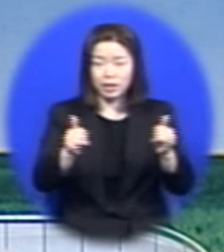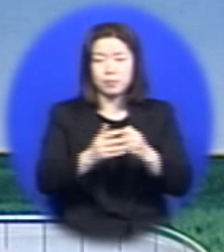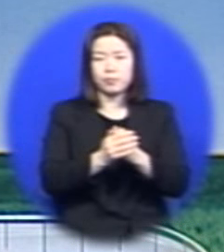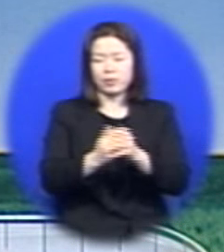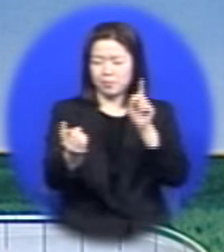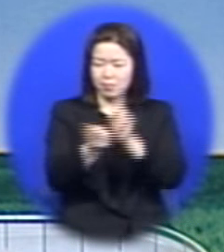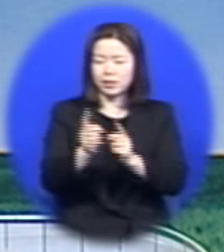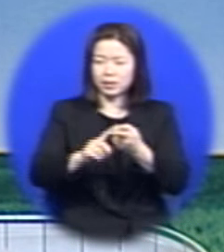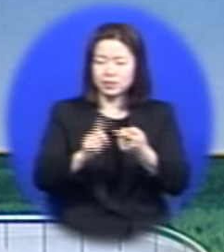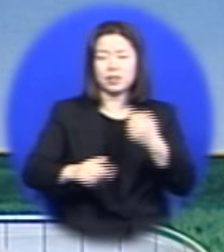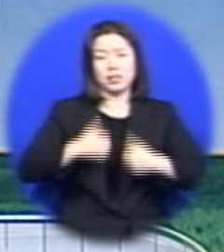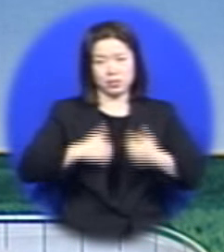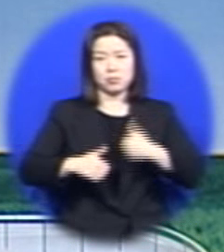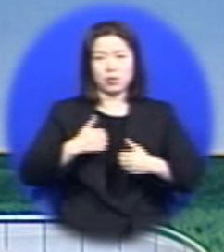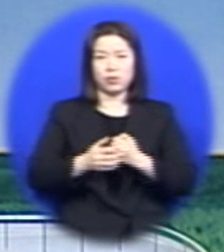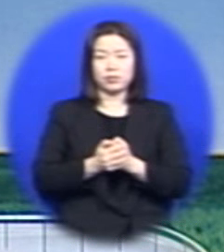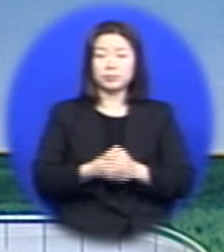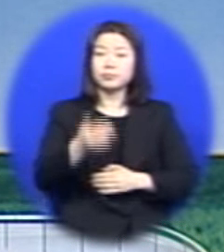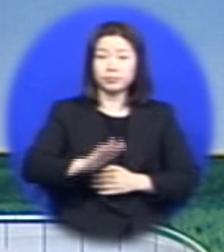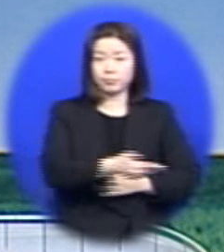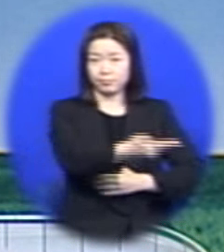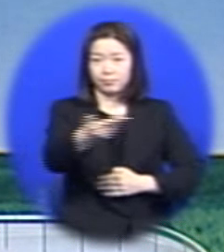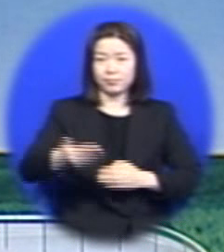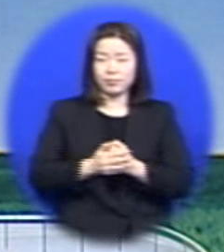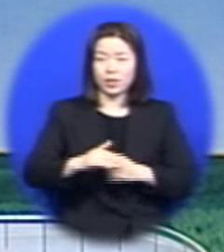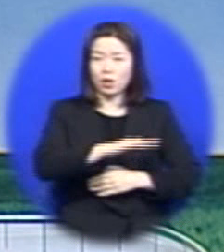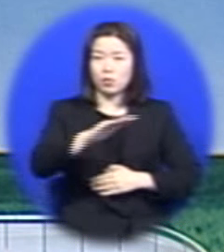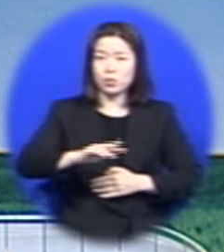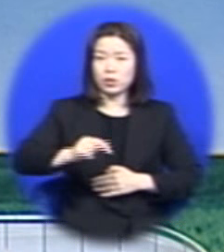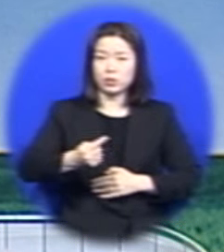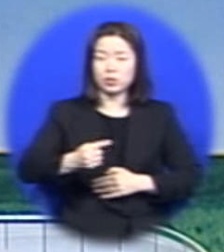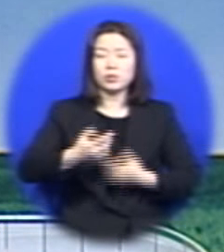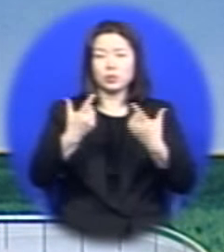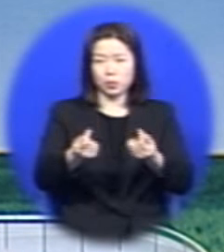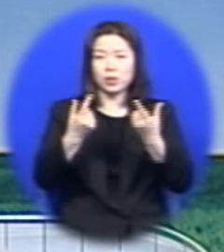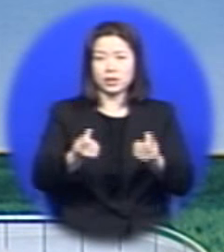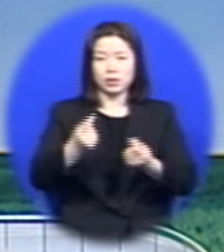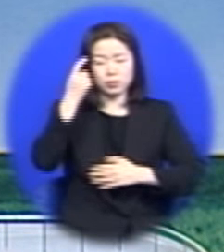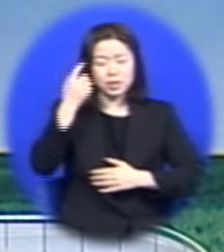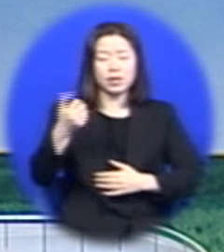자체가 기쁨이었어요. 근데 여러분, 우리도 저는 똑같다고 생각합니다.